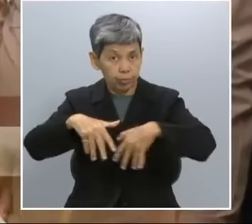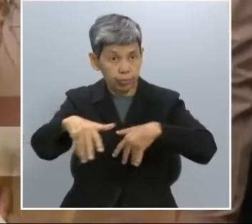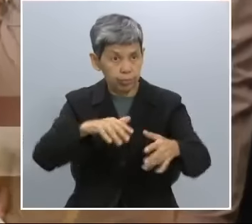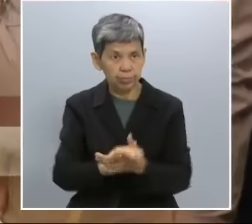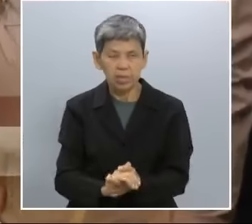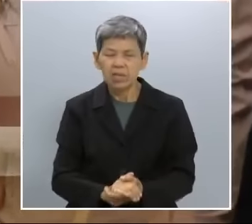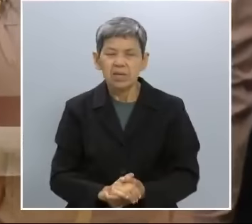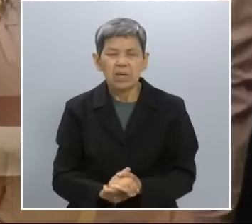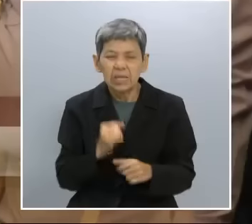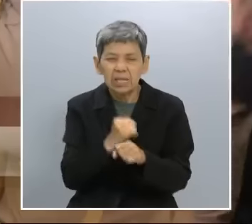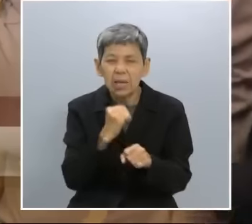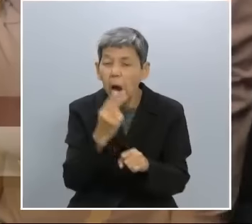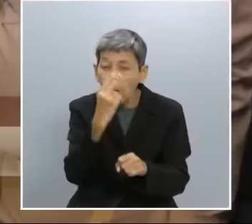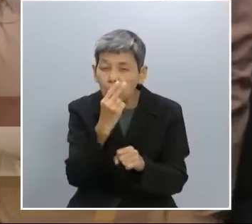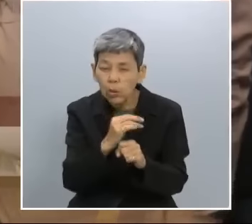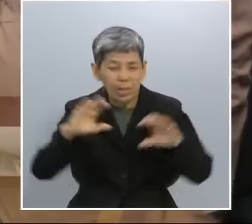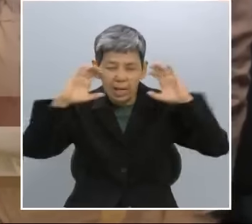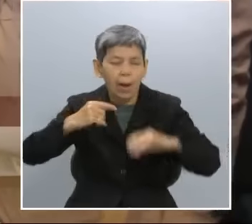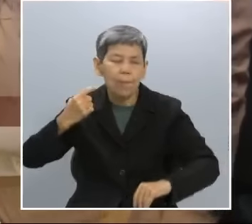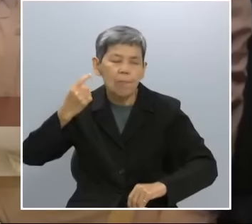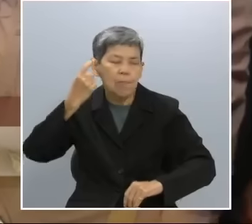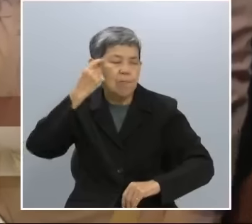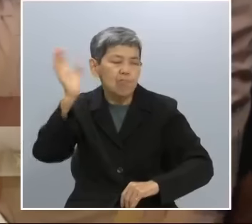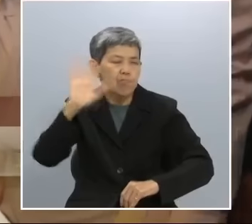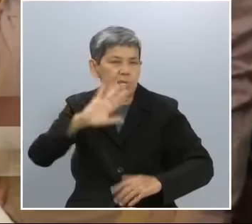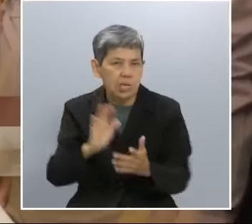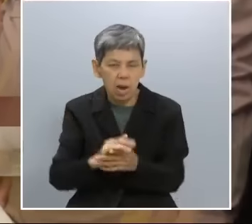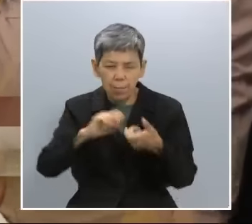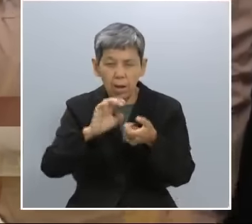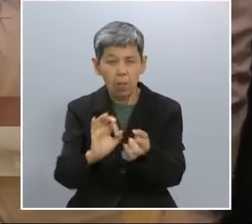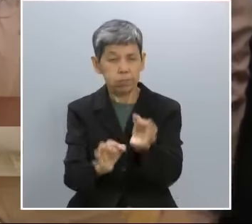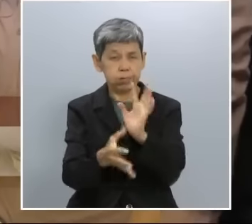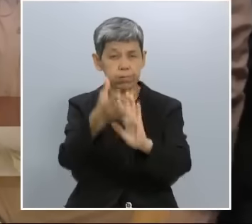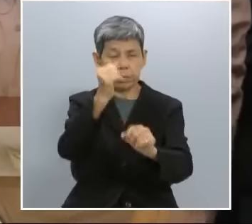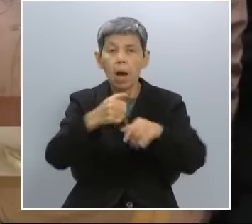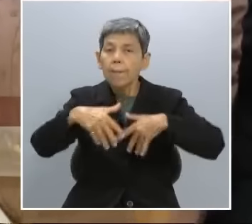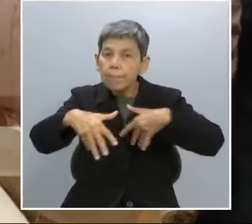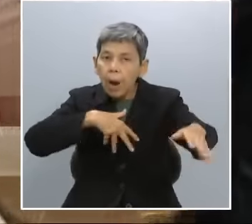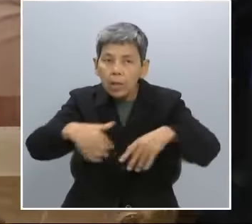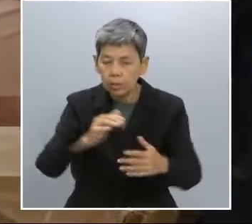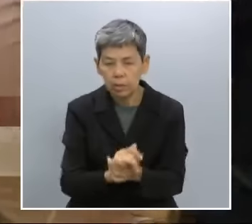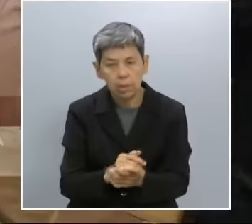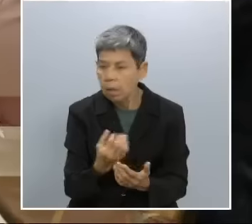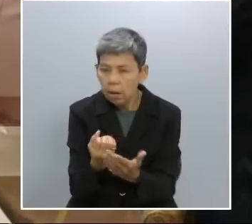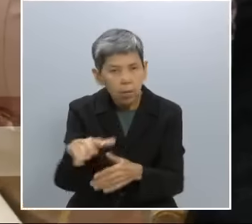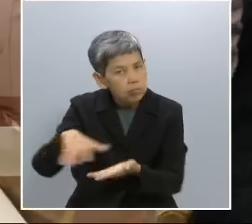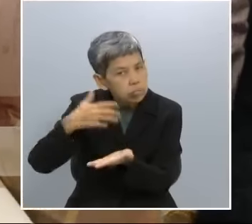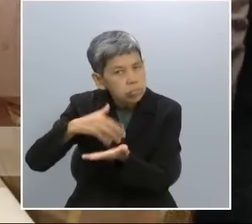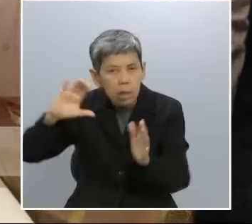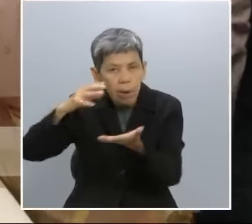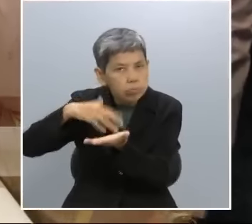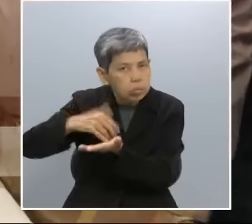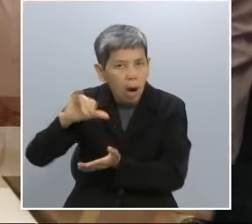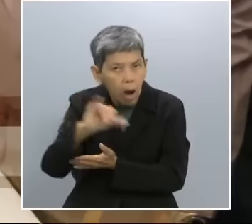ไม่เชื่อการวัดผลของหน่วยราชการเลยและตั้งแต่เกิดไฟไหม้ประชาชนยังไม่ได้ข้อเท็จจริงขณะ